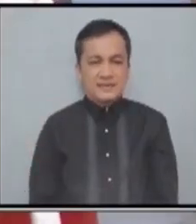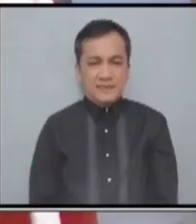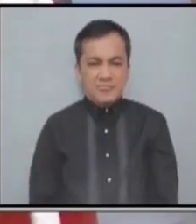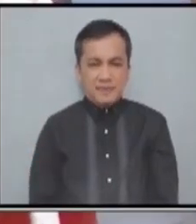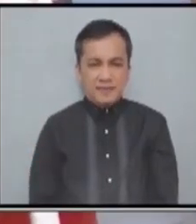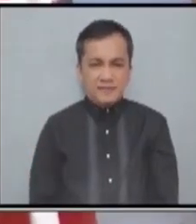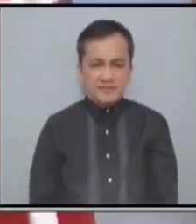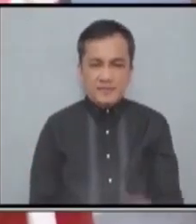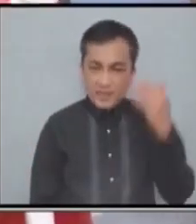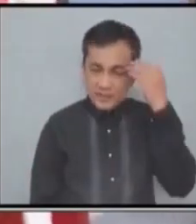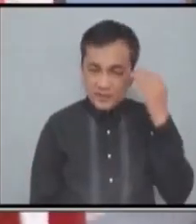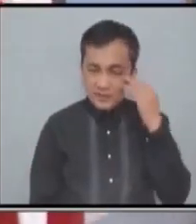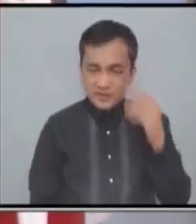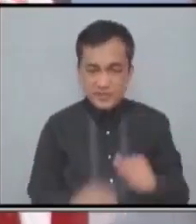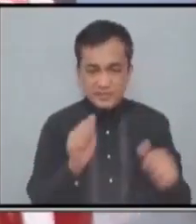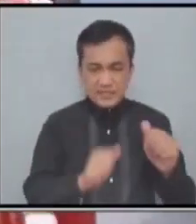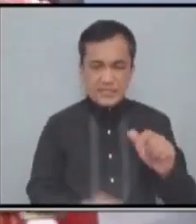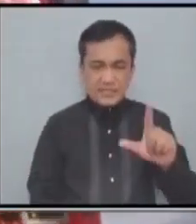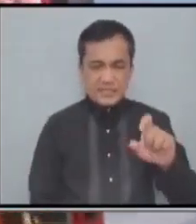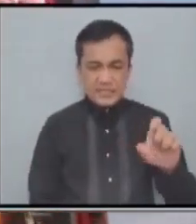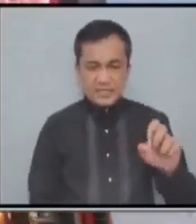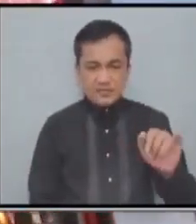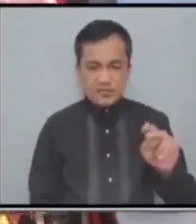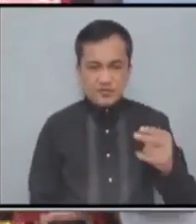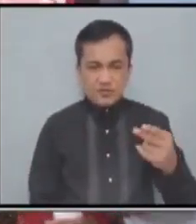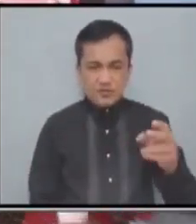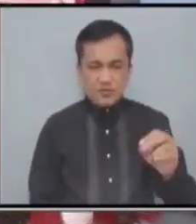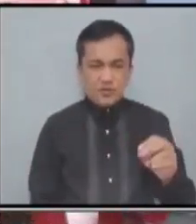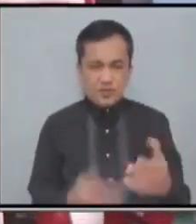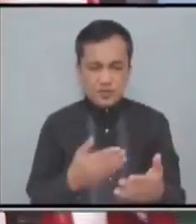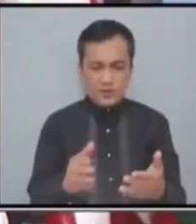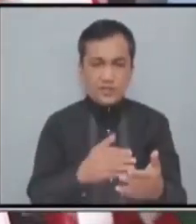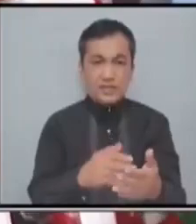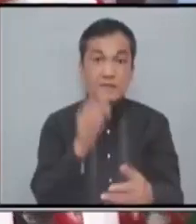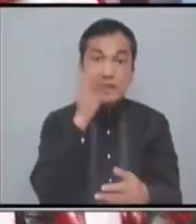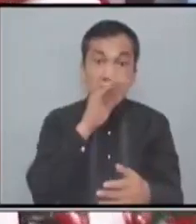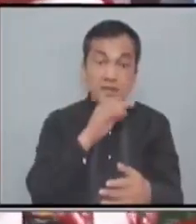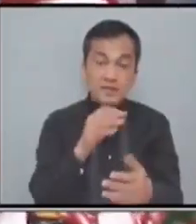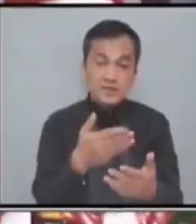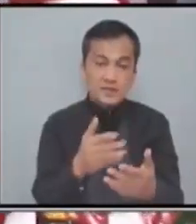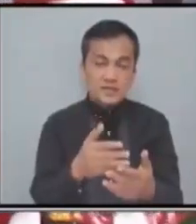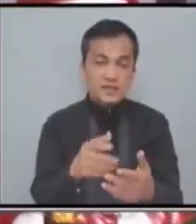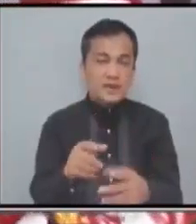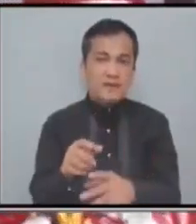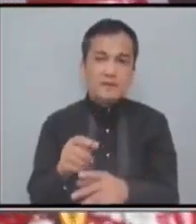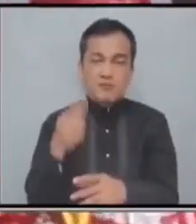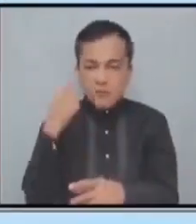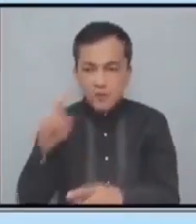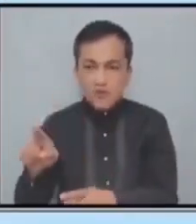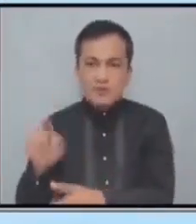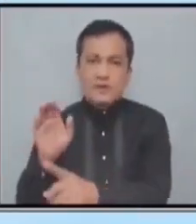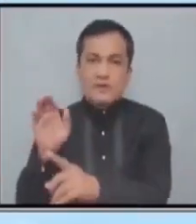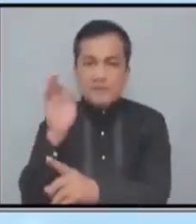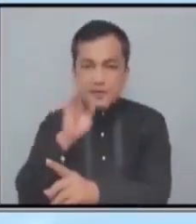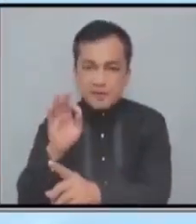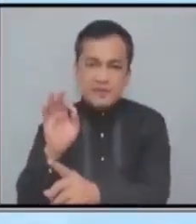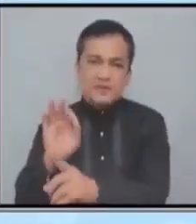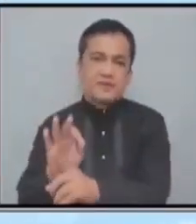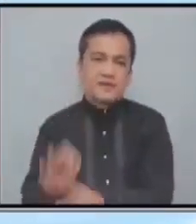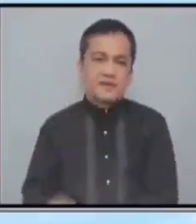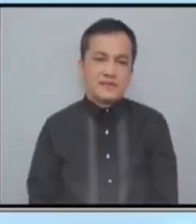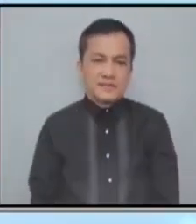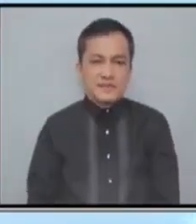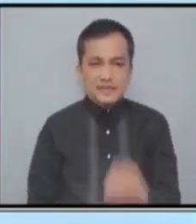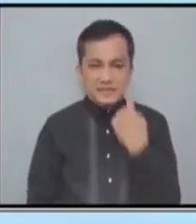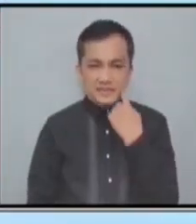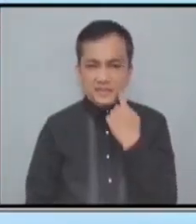OPM star Lee Jun-ho kumanta ng OPM song para sa kaniyang Pinoy fans. Sa recent fan meet ng